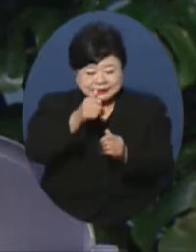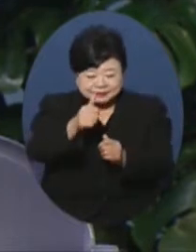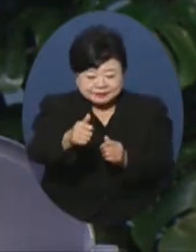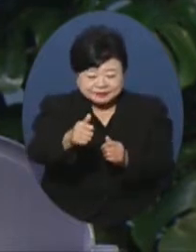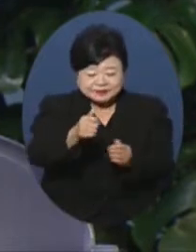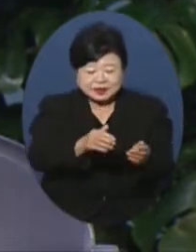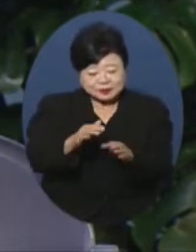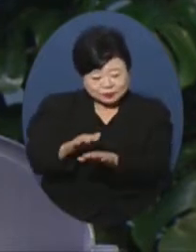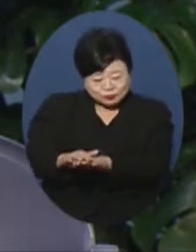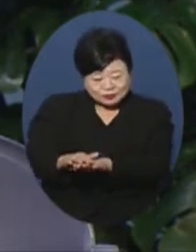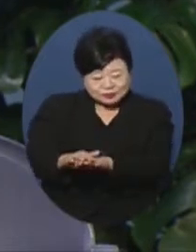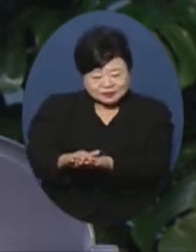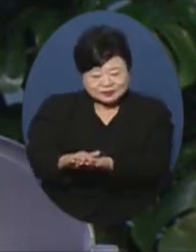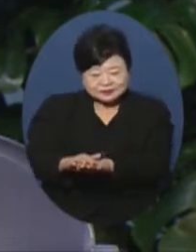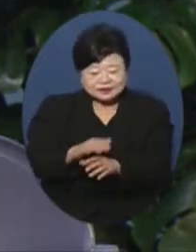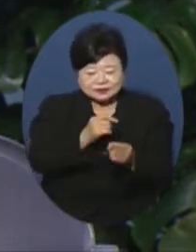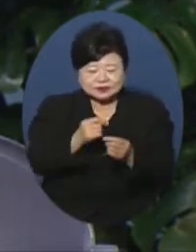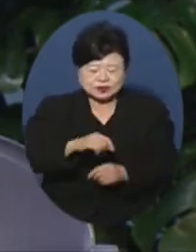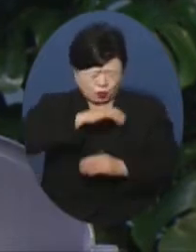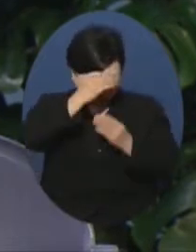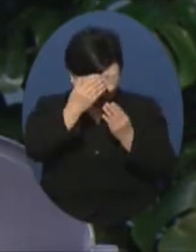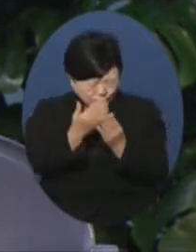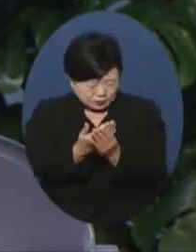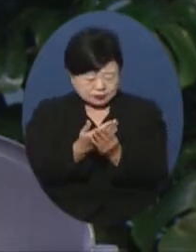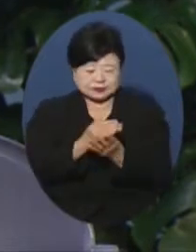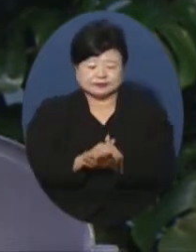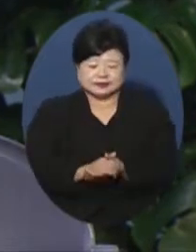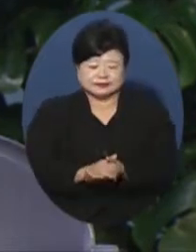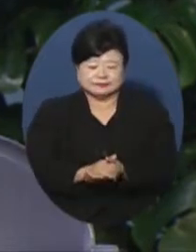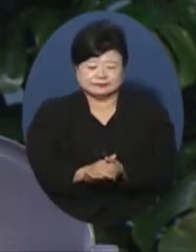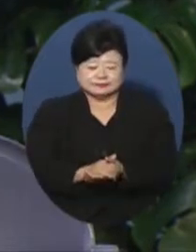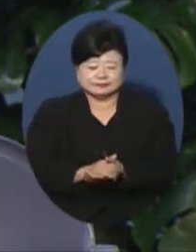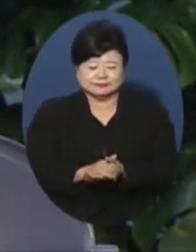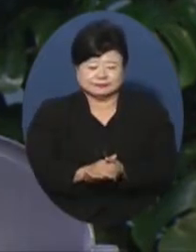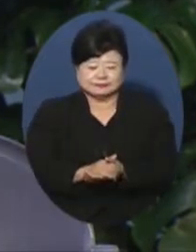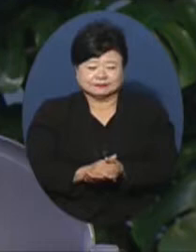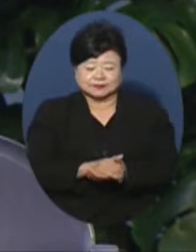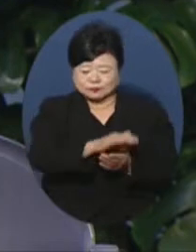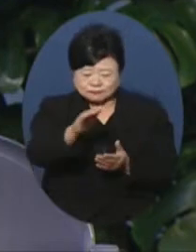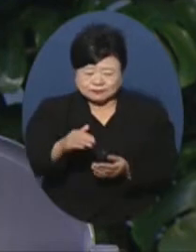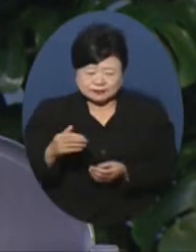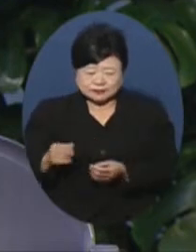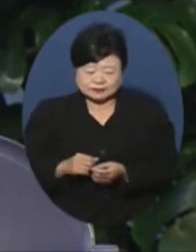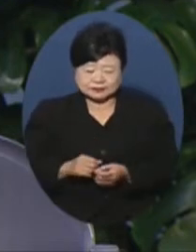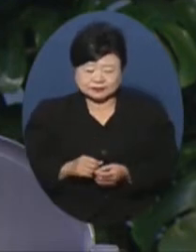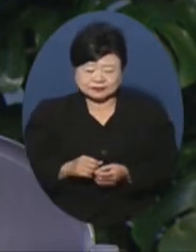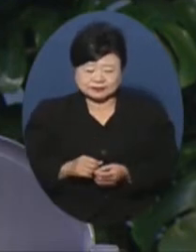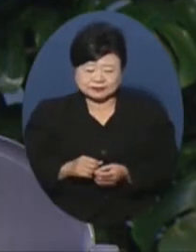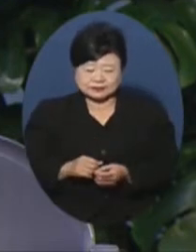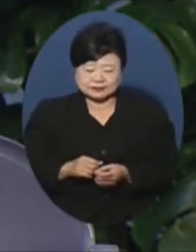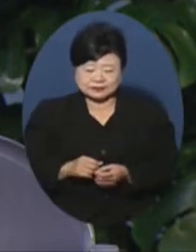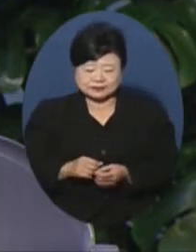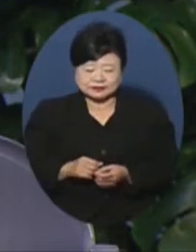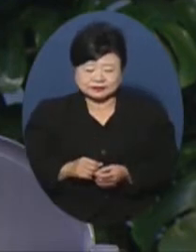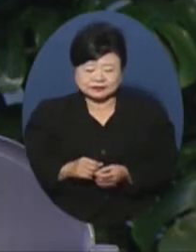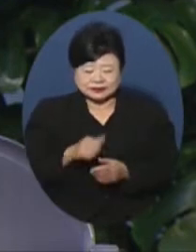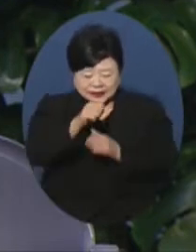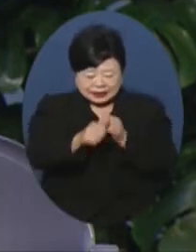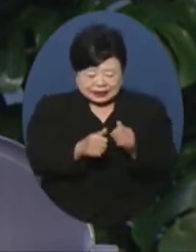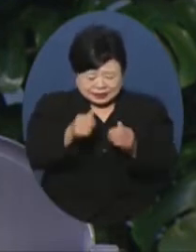하나님 예비하시면 이처럼 완벽한 것입니다. 우리가 각자를 향한